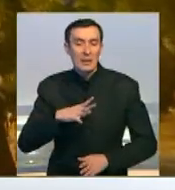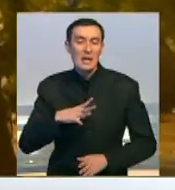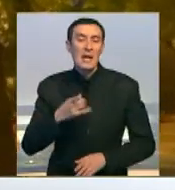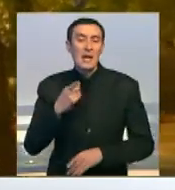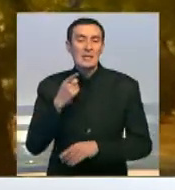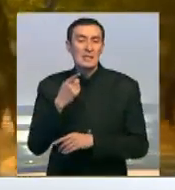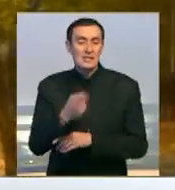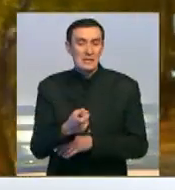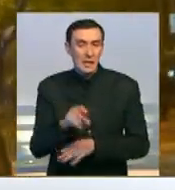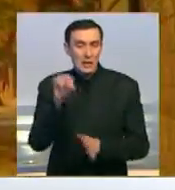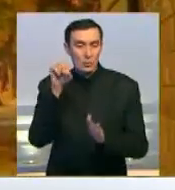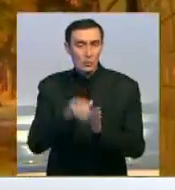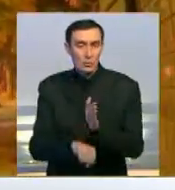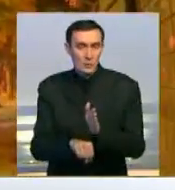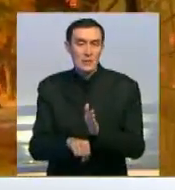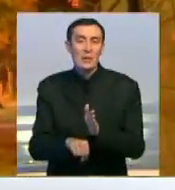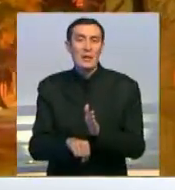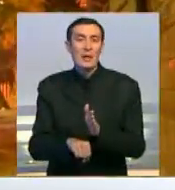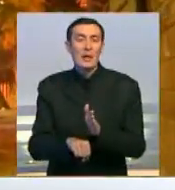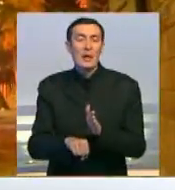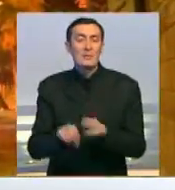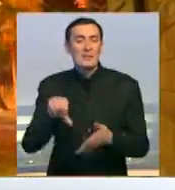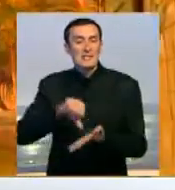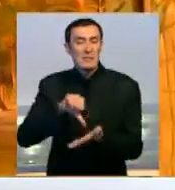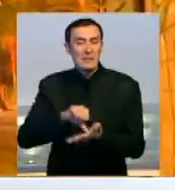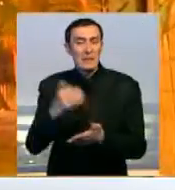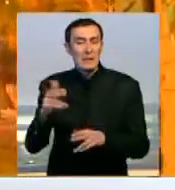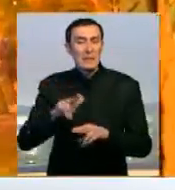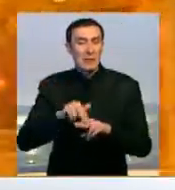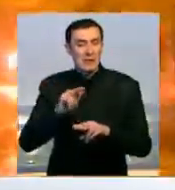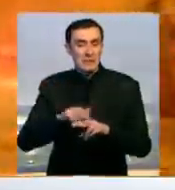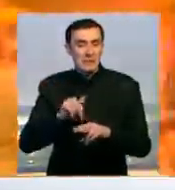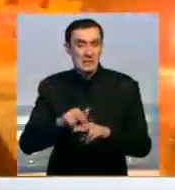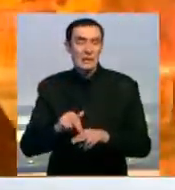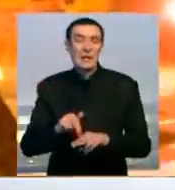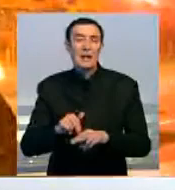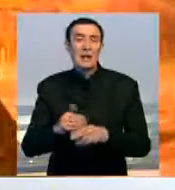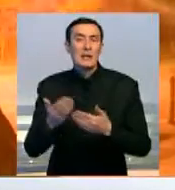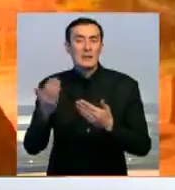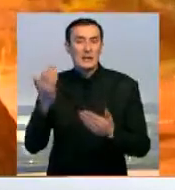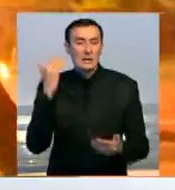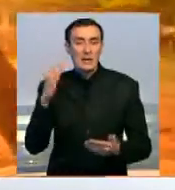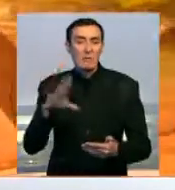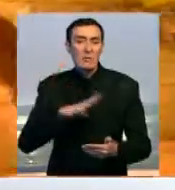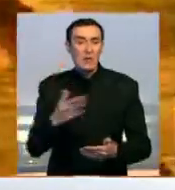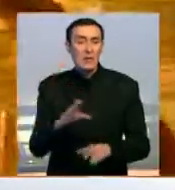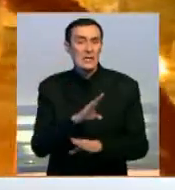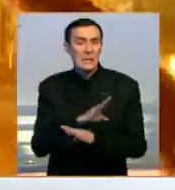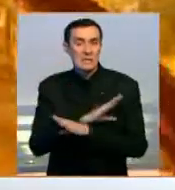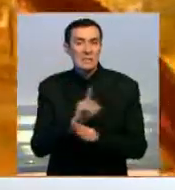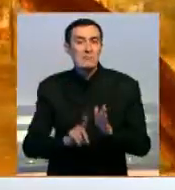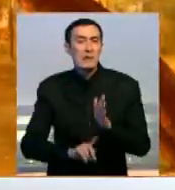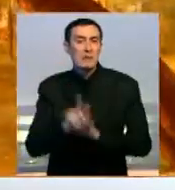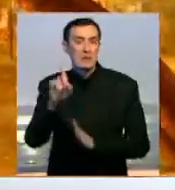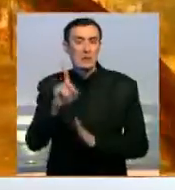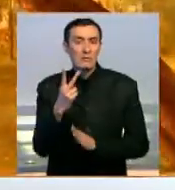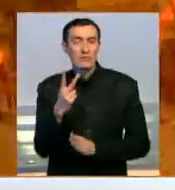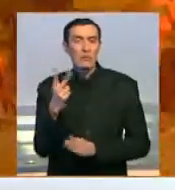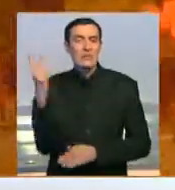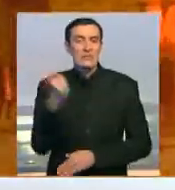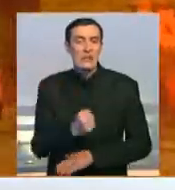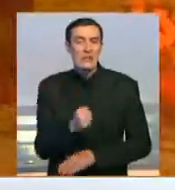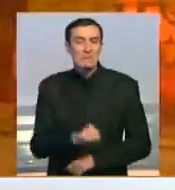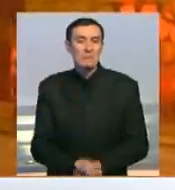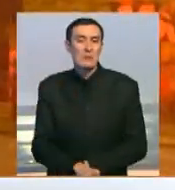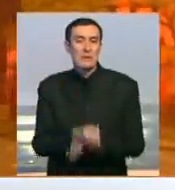непонятных обстоятельствах был застрелен представителем сил правопорядка. Тогда его гибель спровоцировала